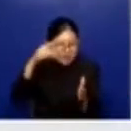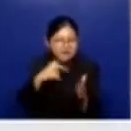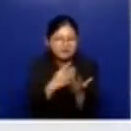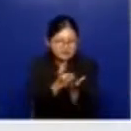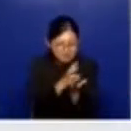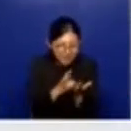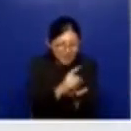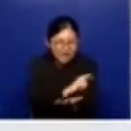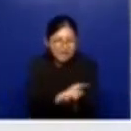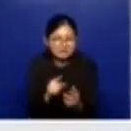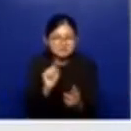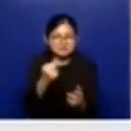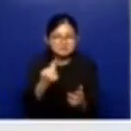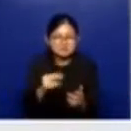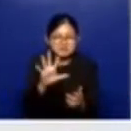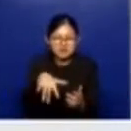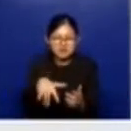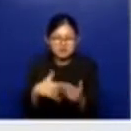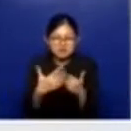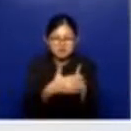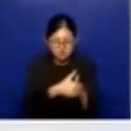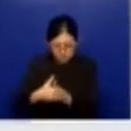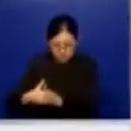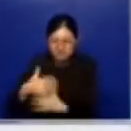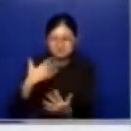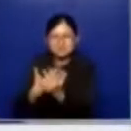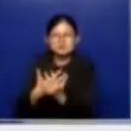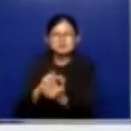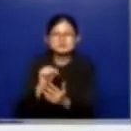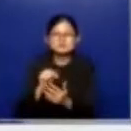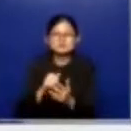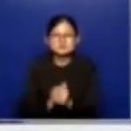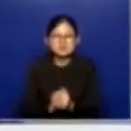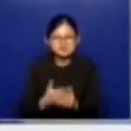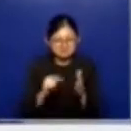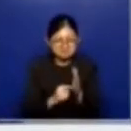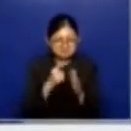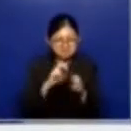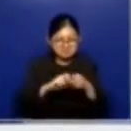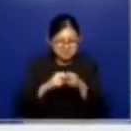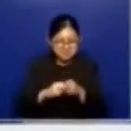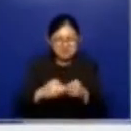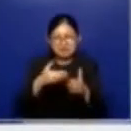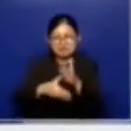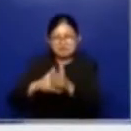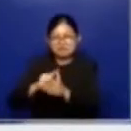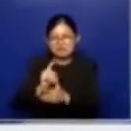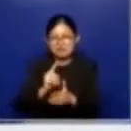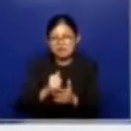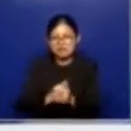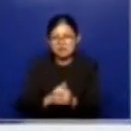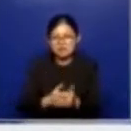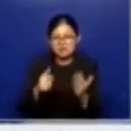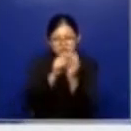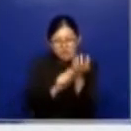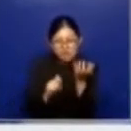ออยู่ประมาณ 15,000 คดีเรื่องอย่างนี้นะครับปัญหายาเสพติดที่มันเกิดขึ้นก็เกิดอยู่ในบริเวณนะครับรุ่มเอเ